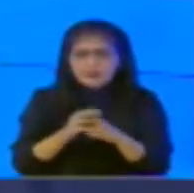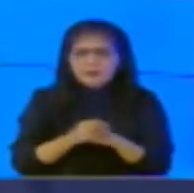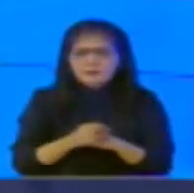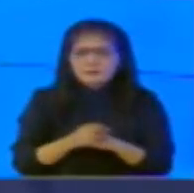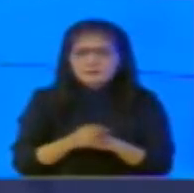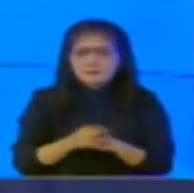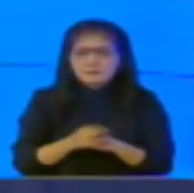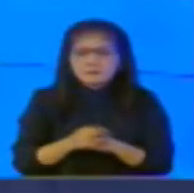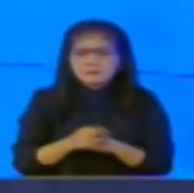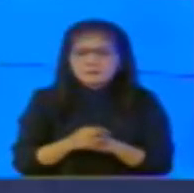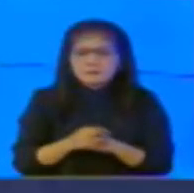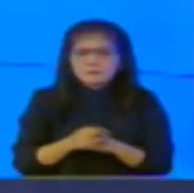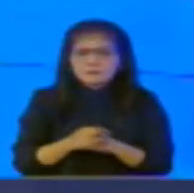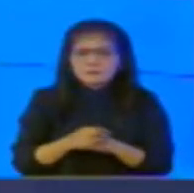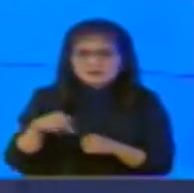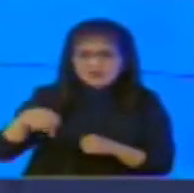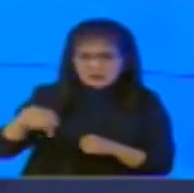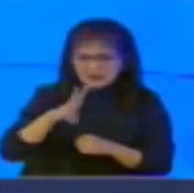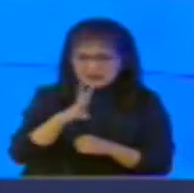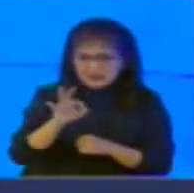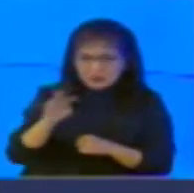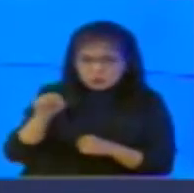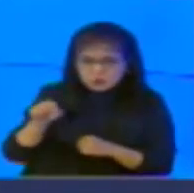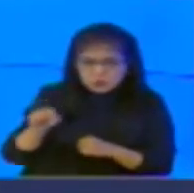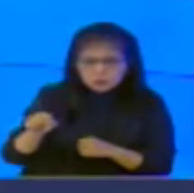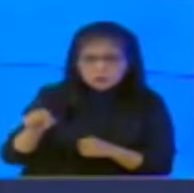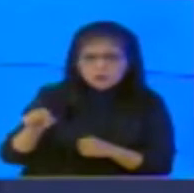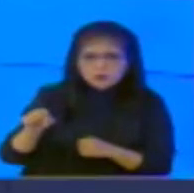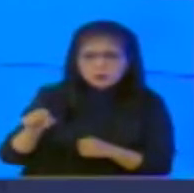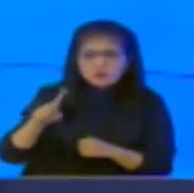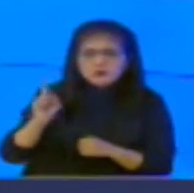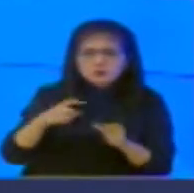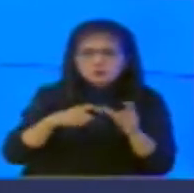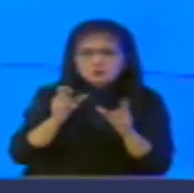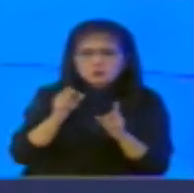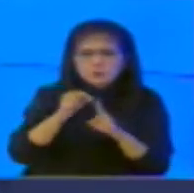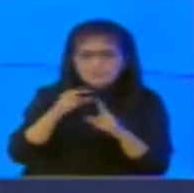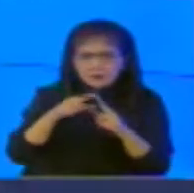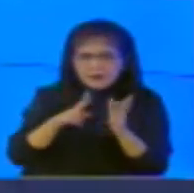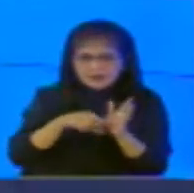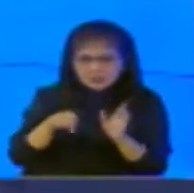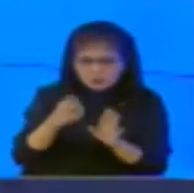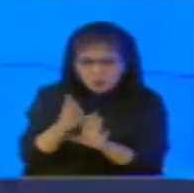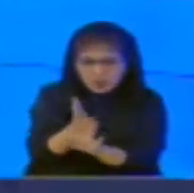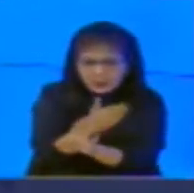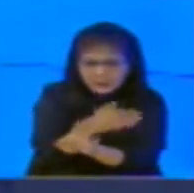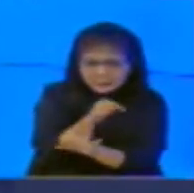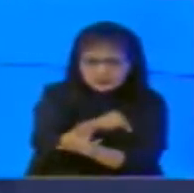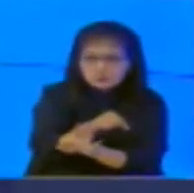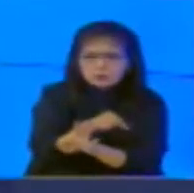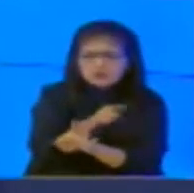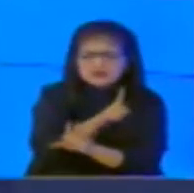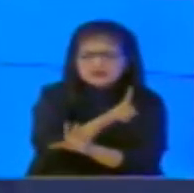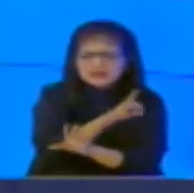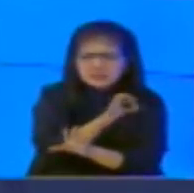Makanya yang 300 kita ada di Stukpa ini. Dengan sisanya ada